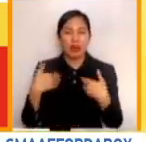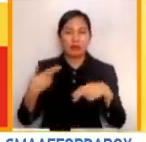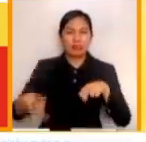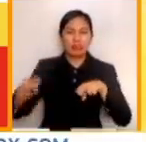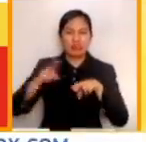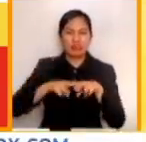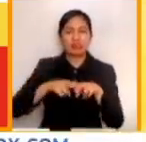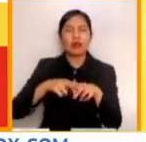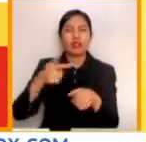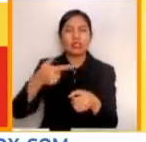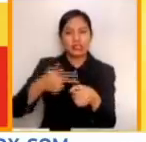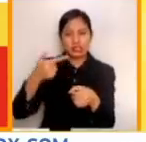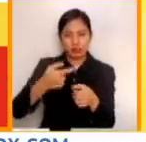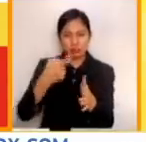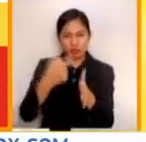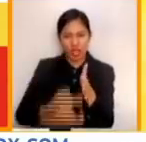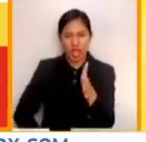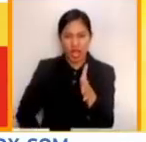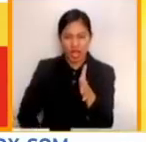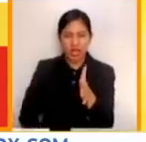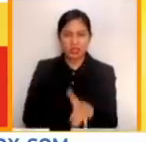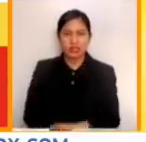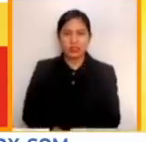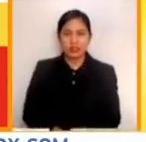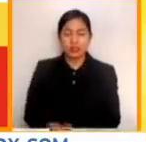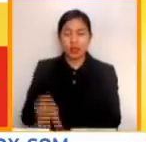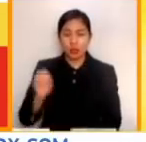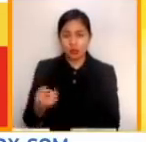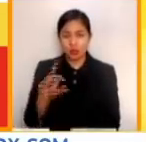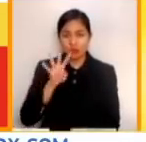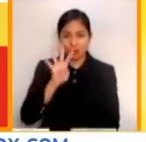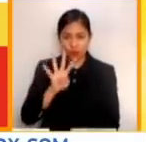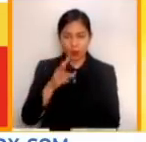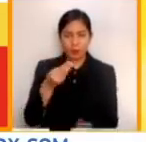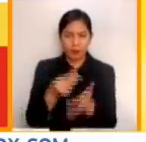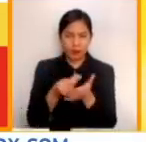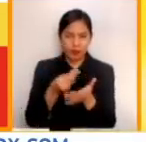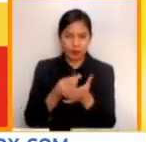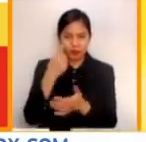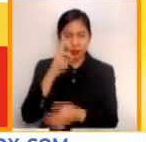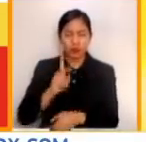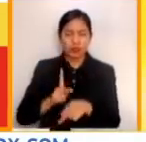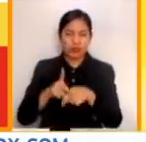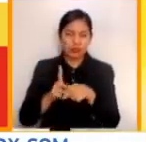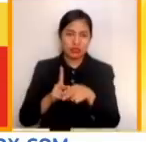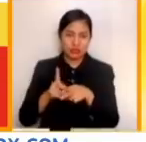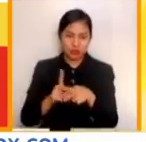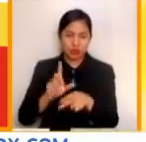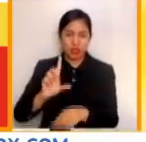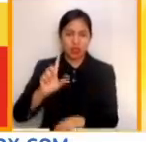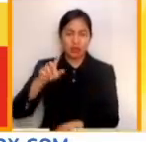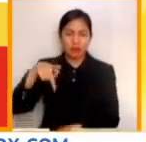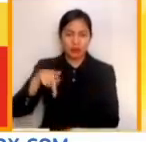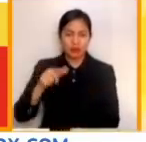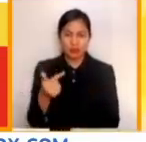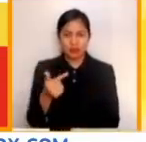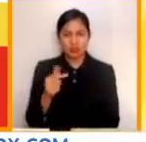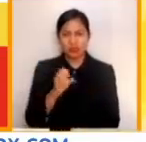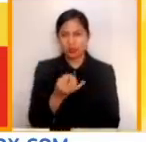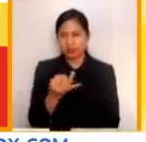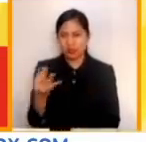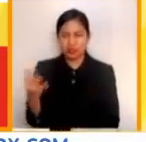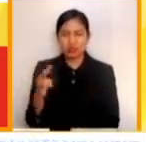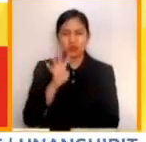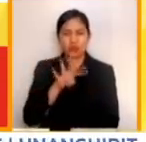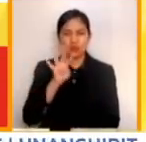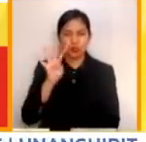araw. 4 pesos ang idadagdag sa kada kilo ng kanilang LPG o katumbas ng 44 pesos na dagdag sa